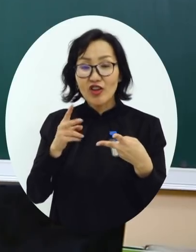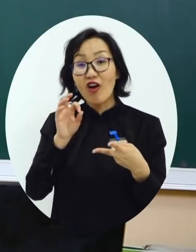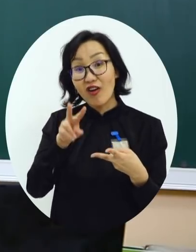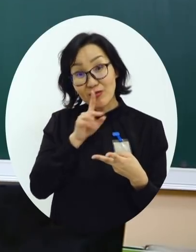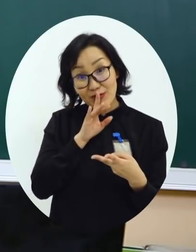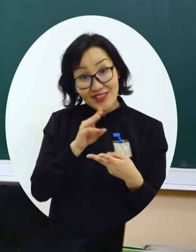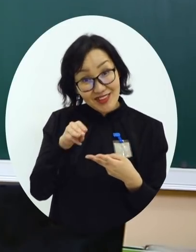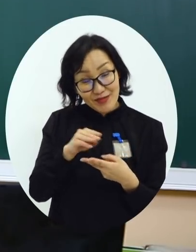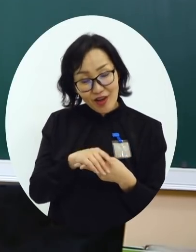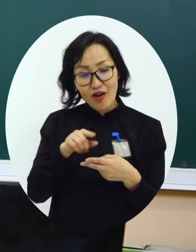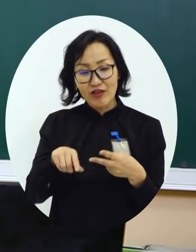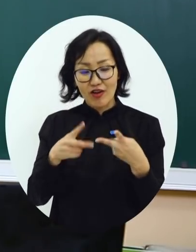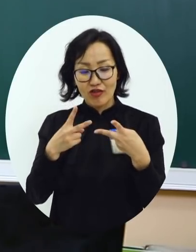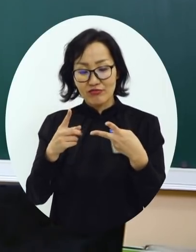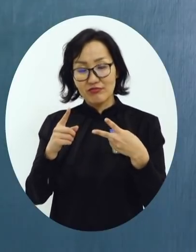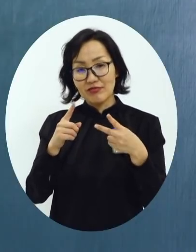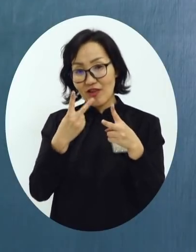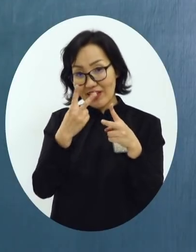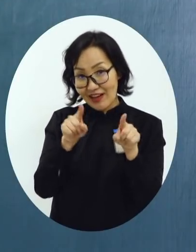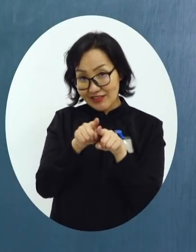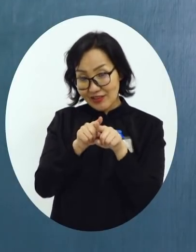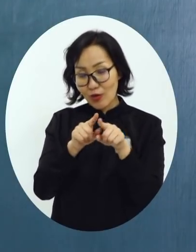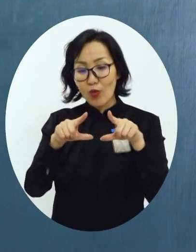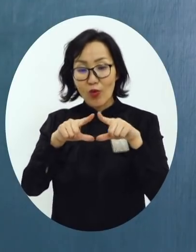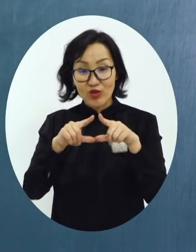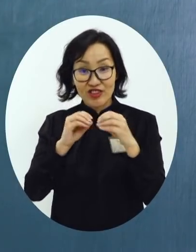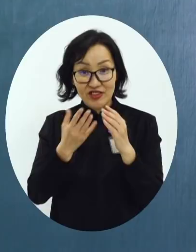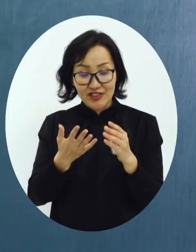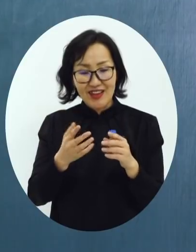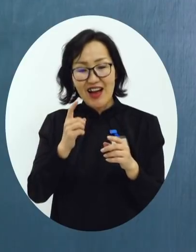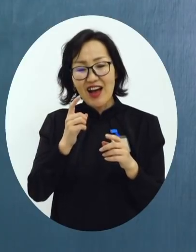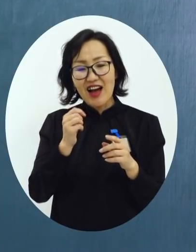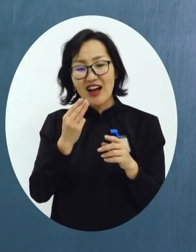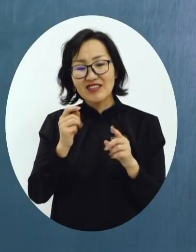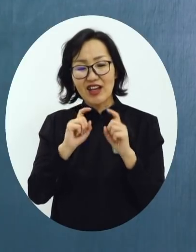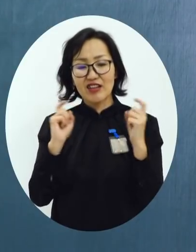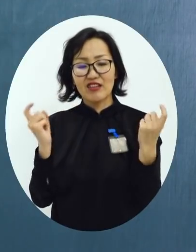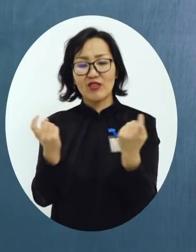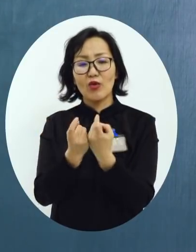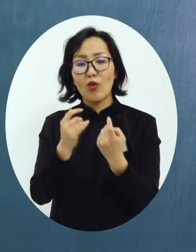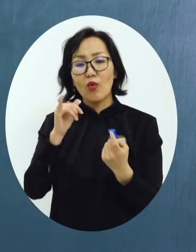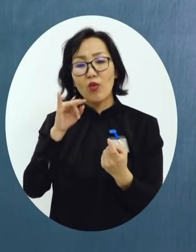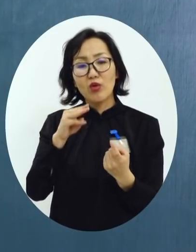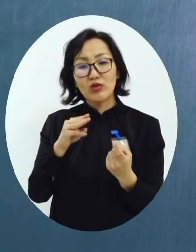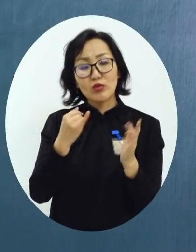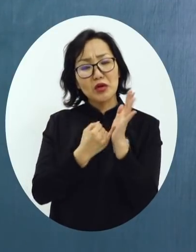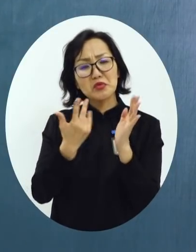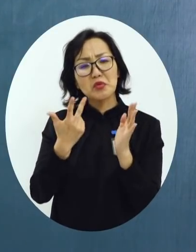юу зурч вэ? Гурвалжин зурсан. Хашааны урт нь 630 гэдэг маань юу вэ?